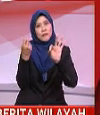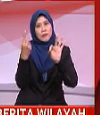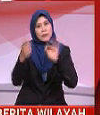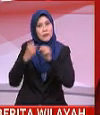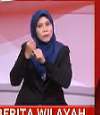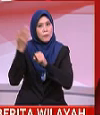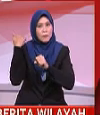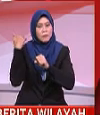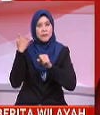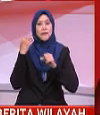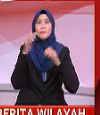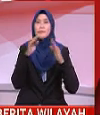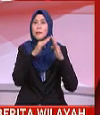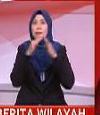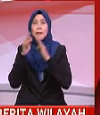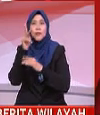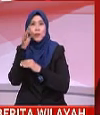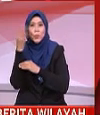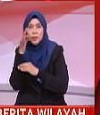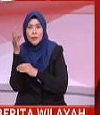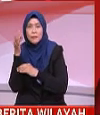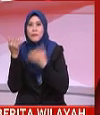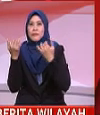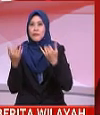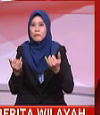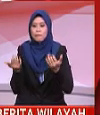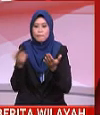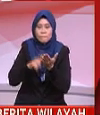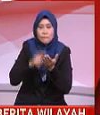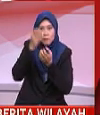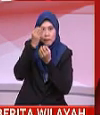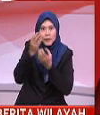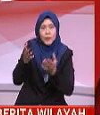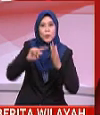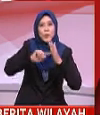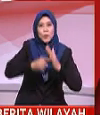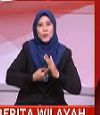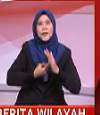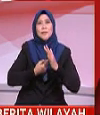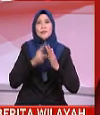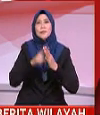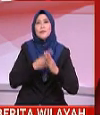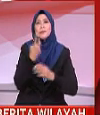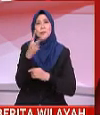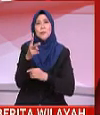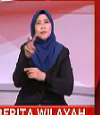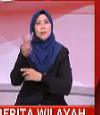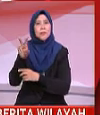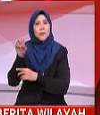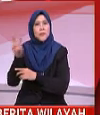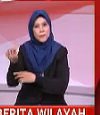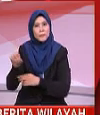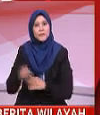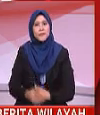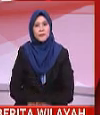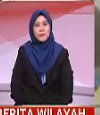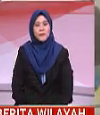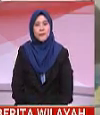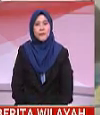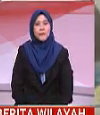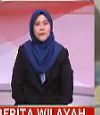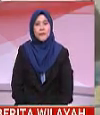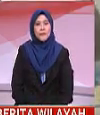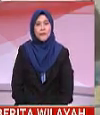di sekitar Bandaraya Kuching dan kegiatan itu dilakukan sejak Disember 2020.